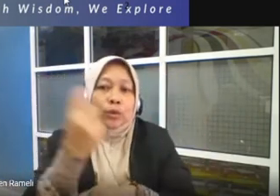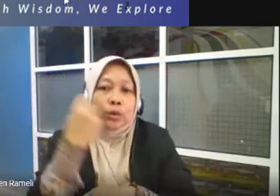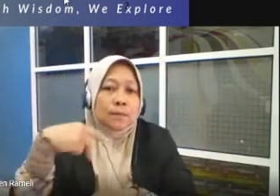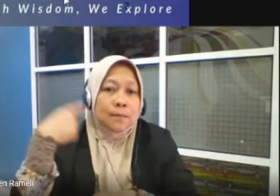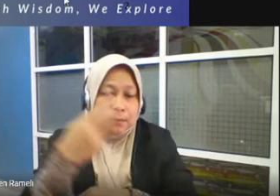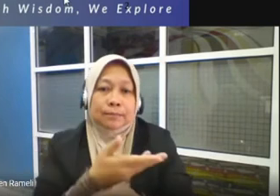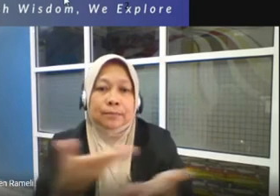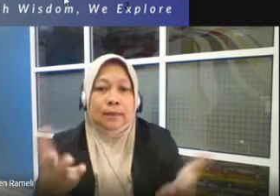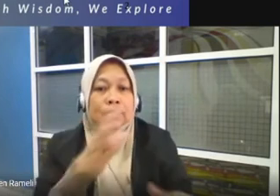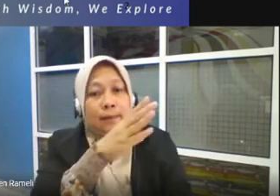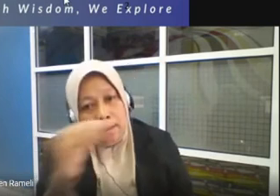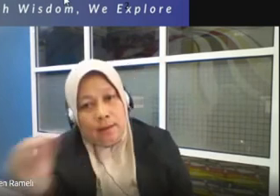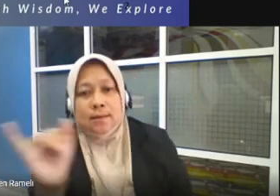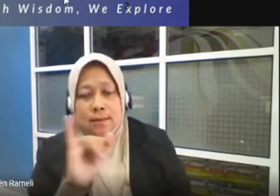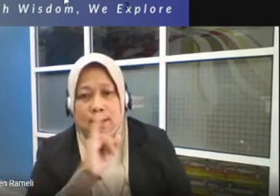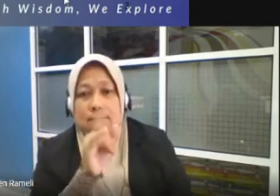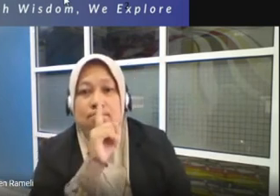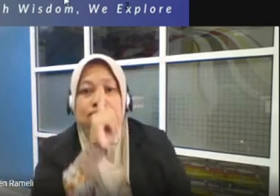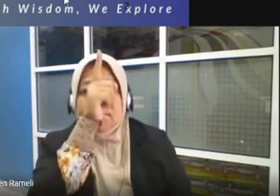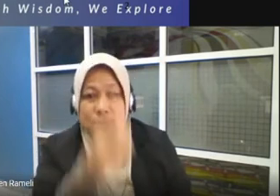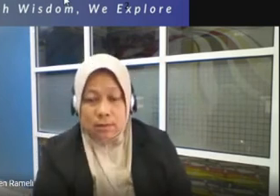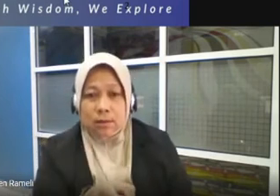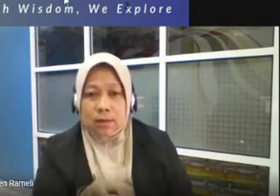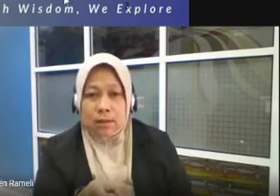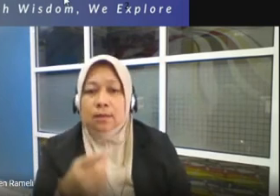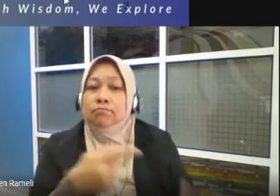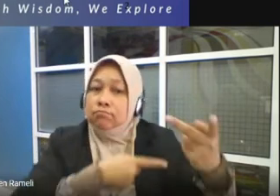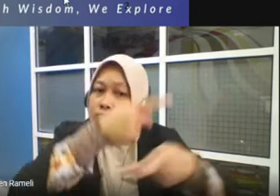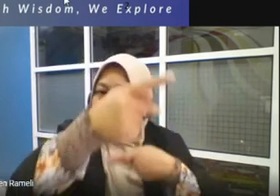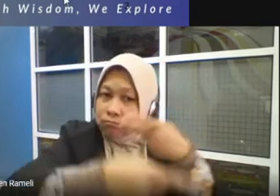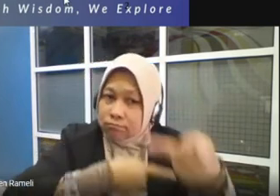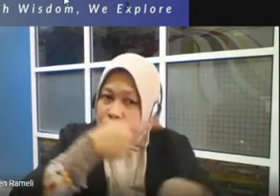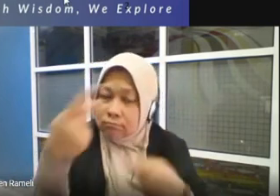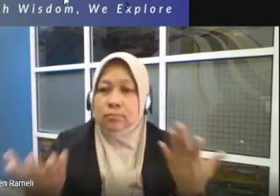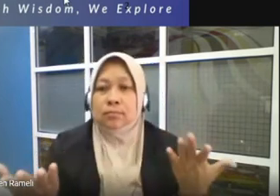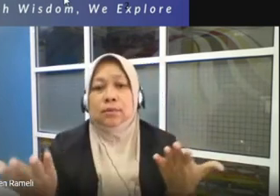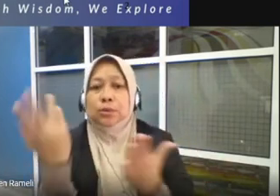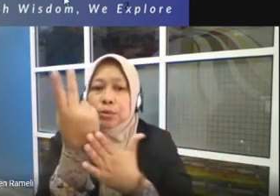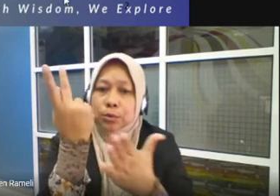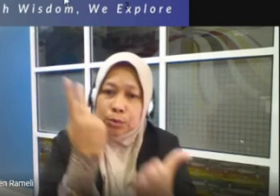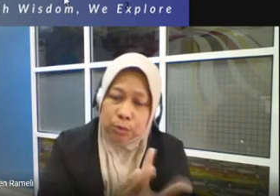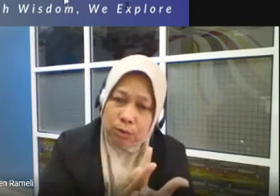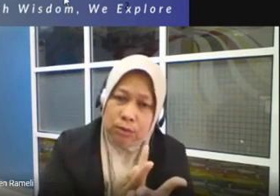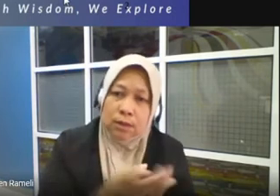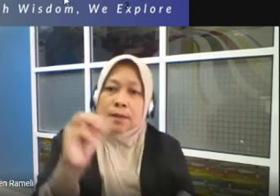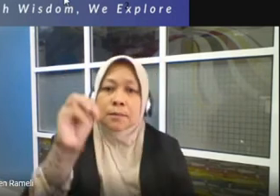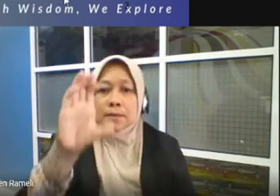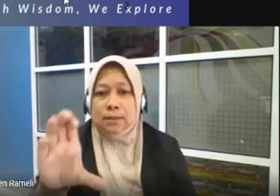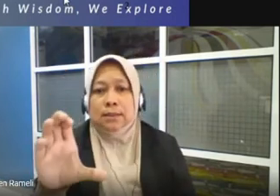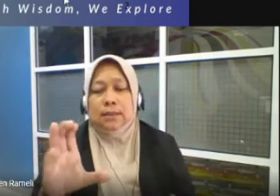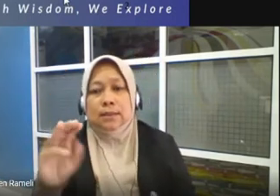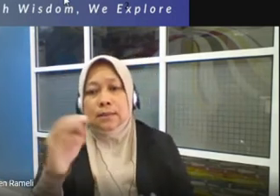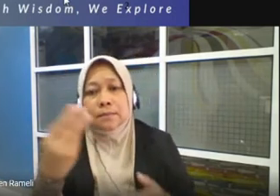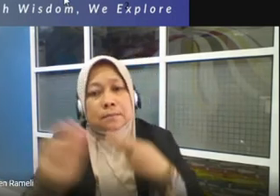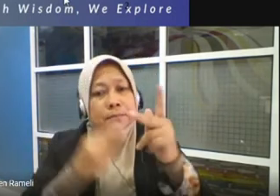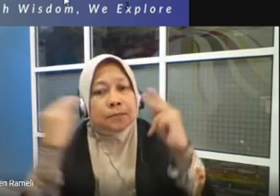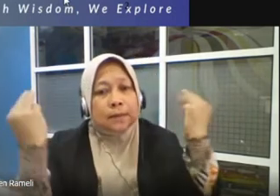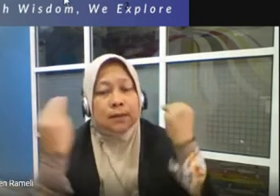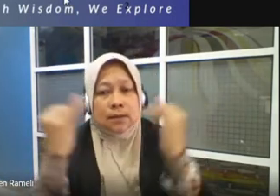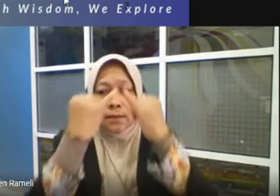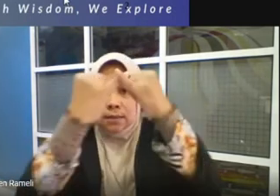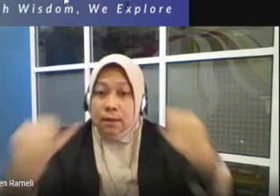Okay. Kemudian saya juga pernah mengikuti kursus protokol, kursus pengacara majlis bersama pegawai